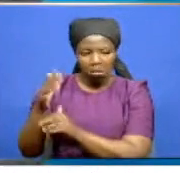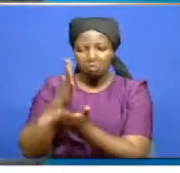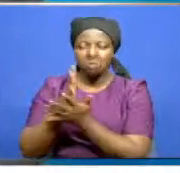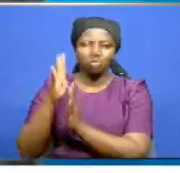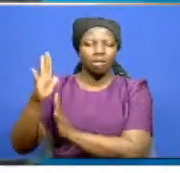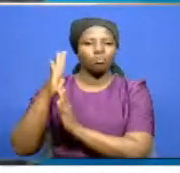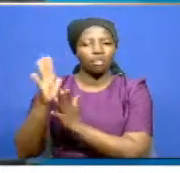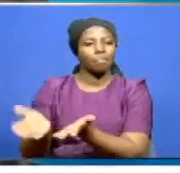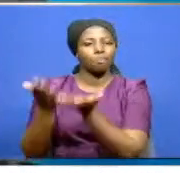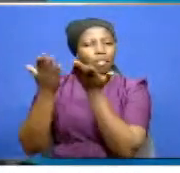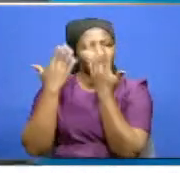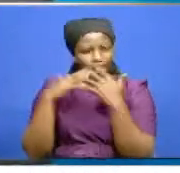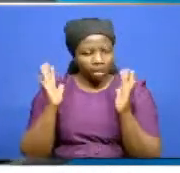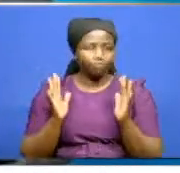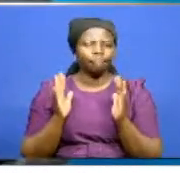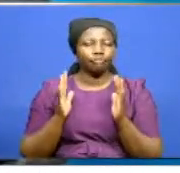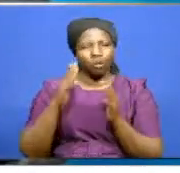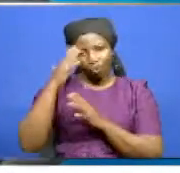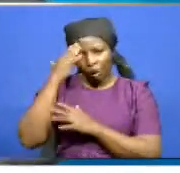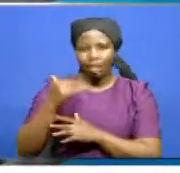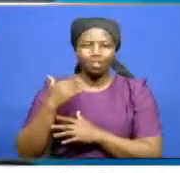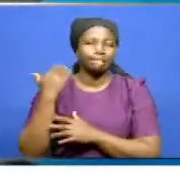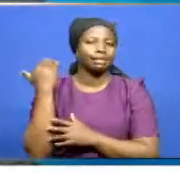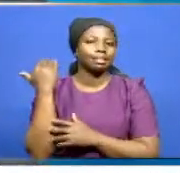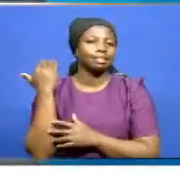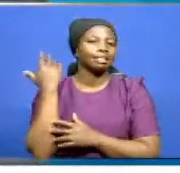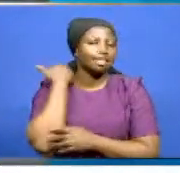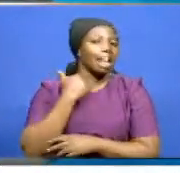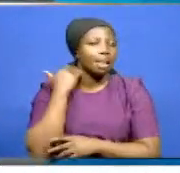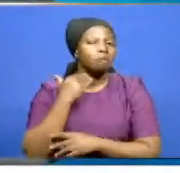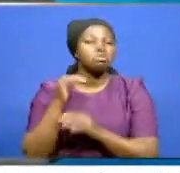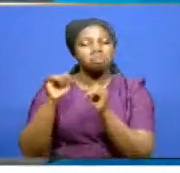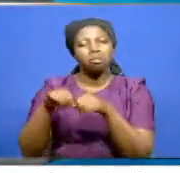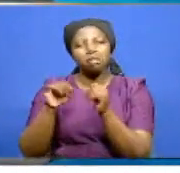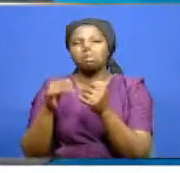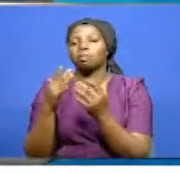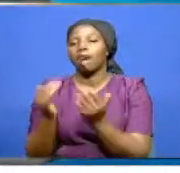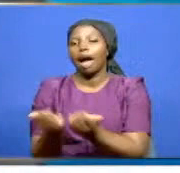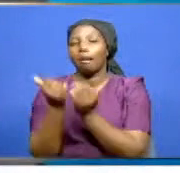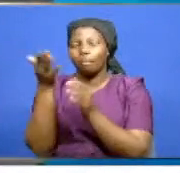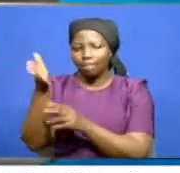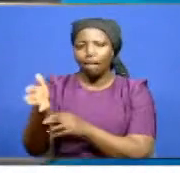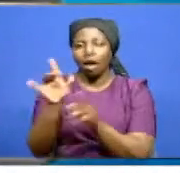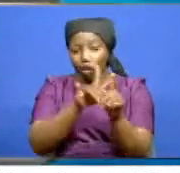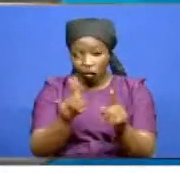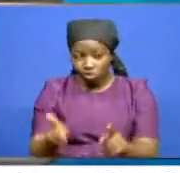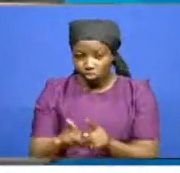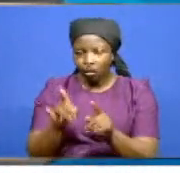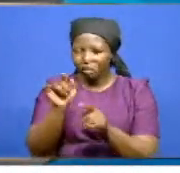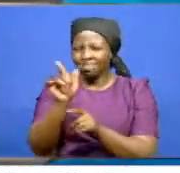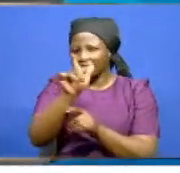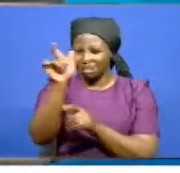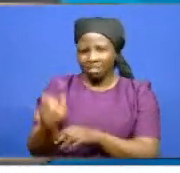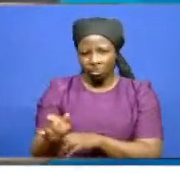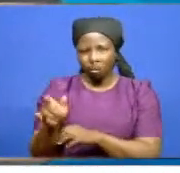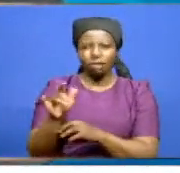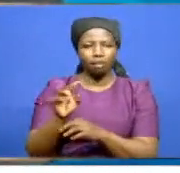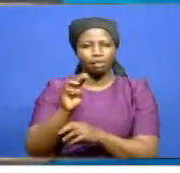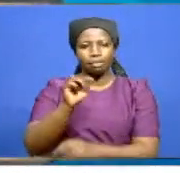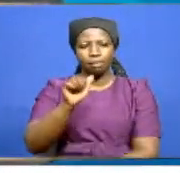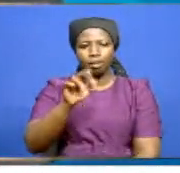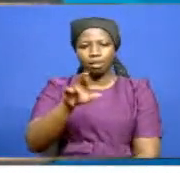umeimarishwa. Sababu unajua ugaidi ni rais kuingilia pale. Pia kwa eneo hilo lote, eneo la